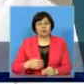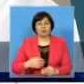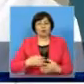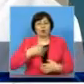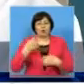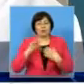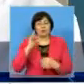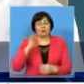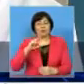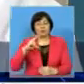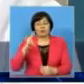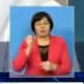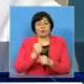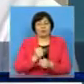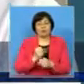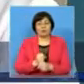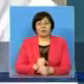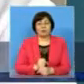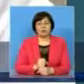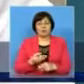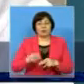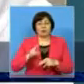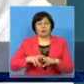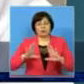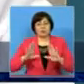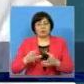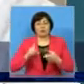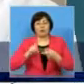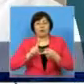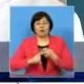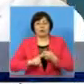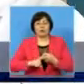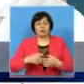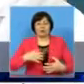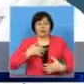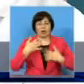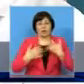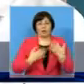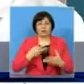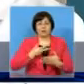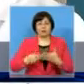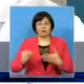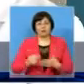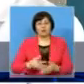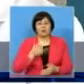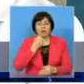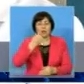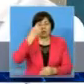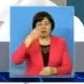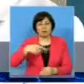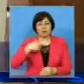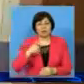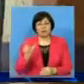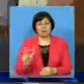алу аппаратымен осындай жағдайға байланысты біздерге аппарат әкеліп берді. Рахмет көптен көп осындай